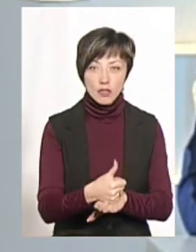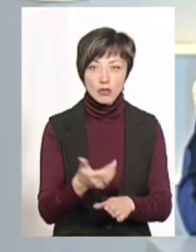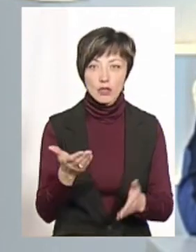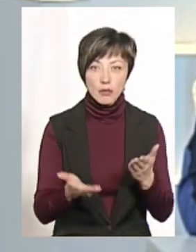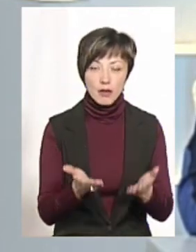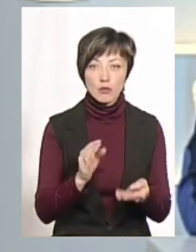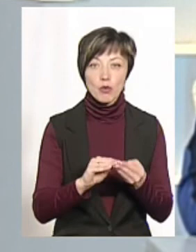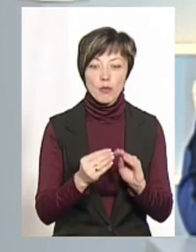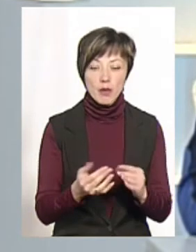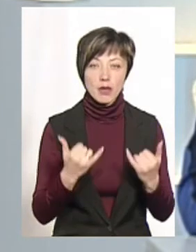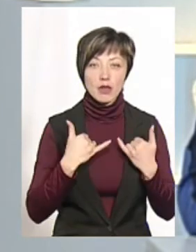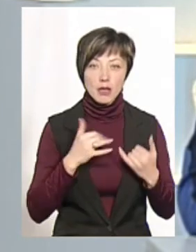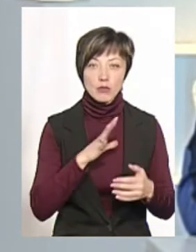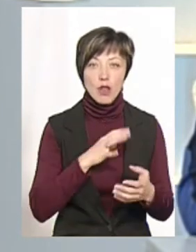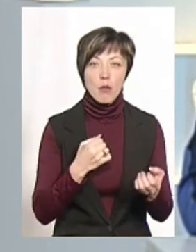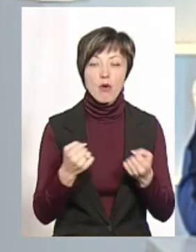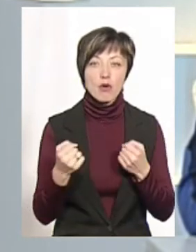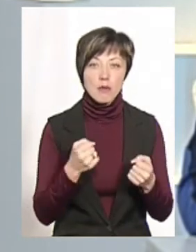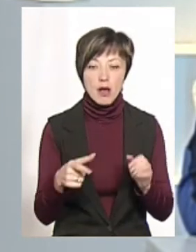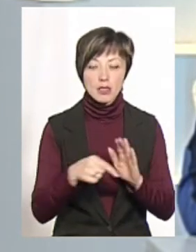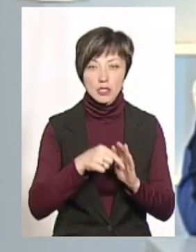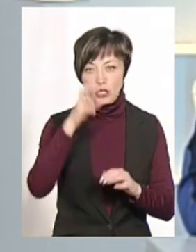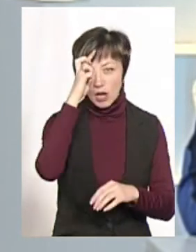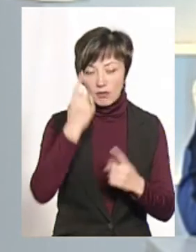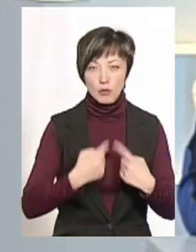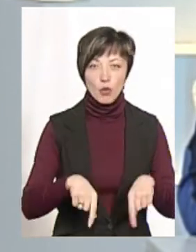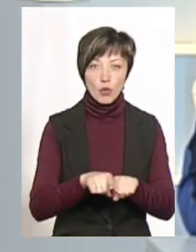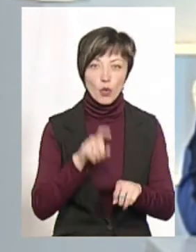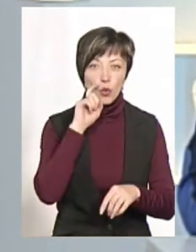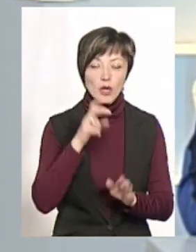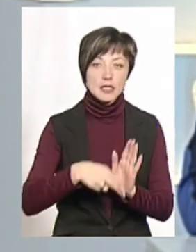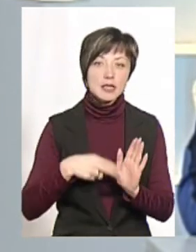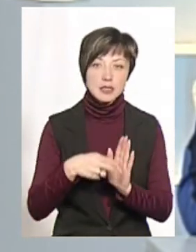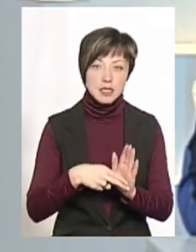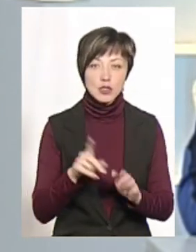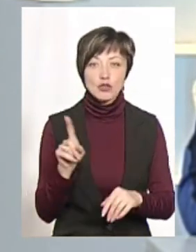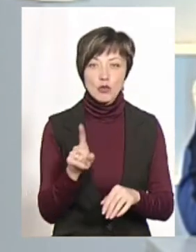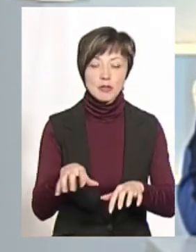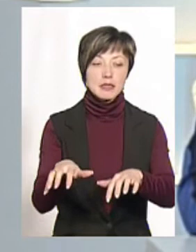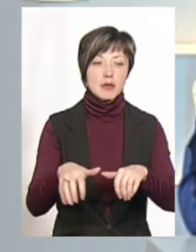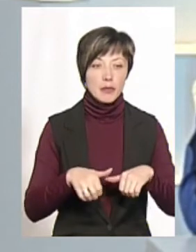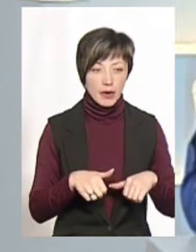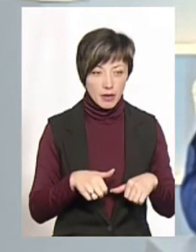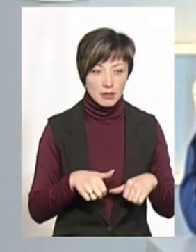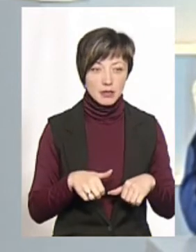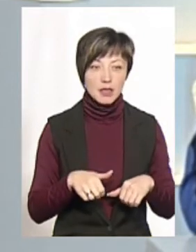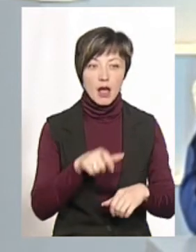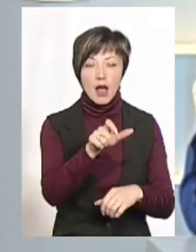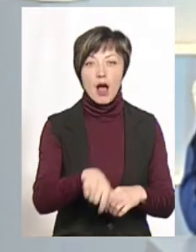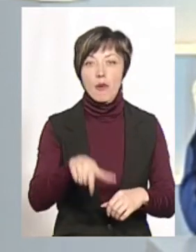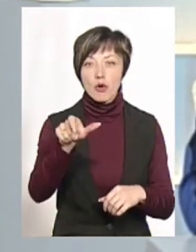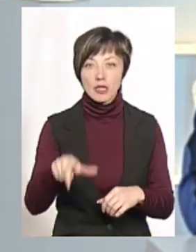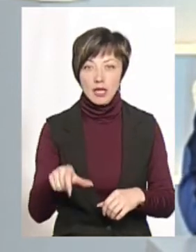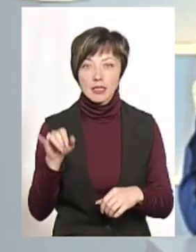Найголовнішою, напевно, проблемою для нас була боротьба з державними органами, з Укрзалізницею, аби забрати